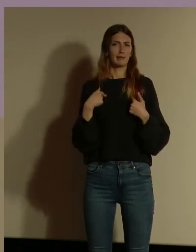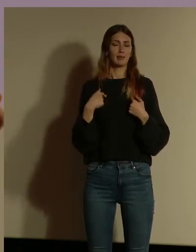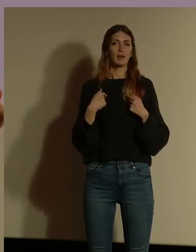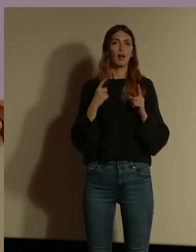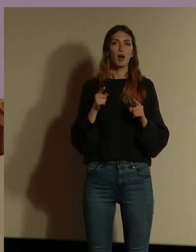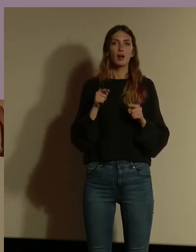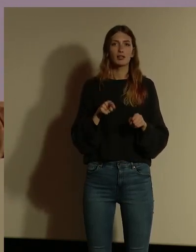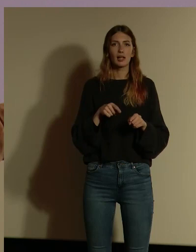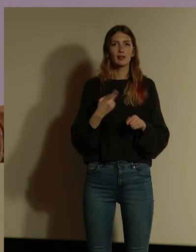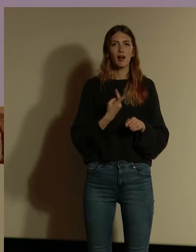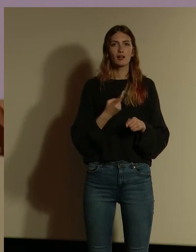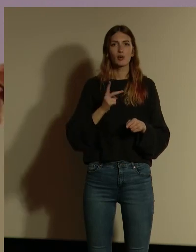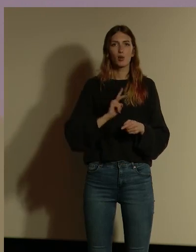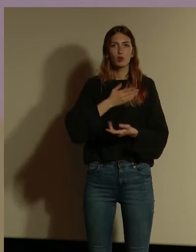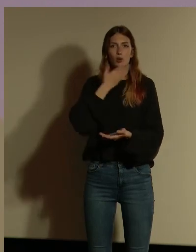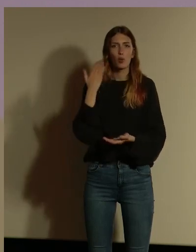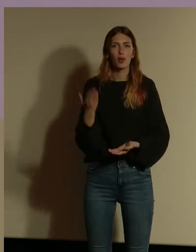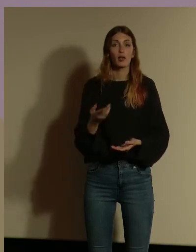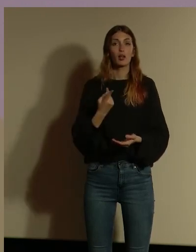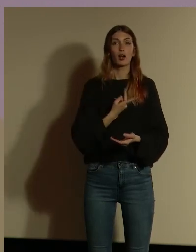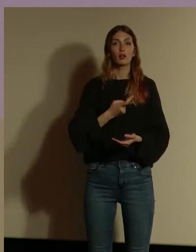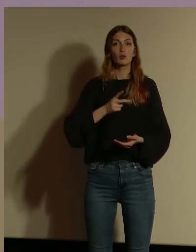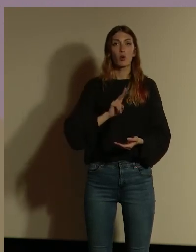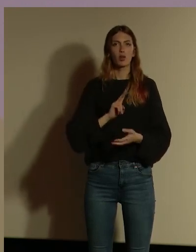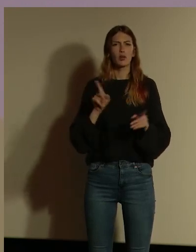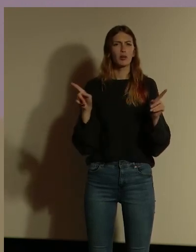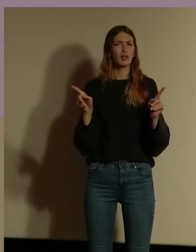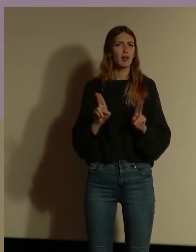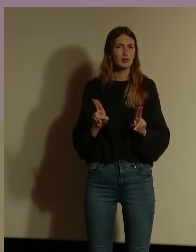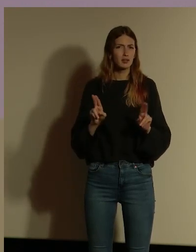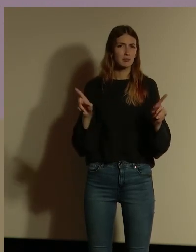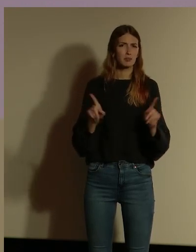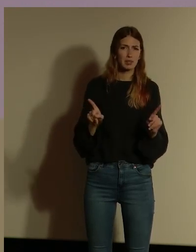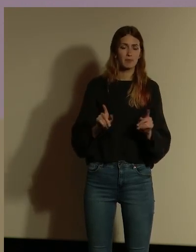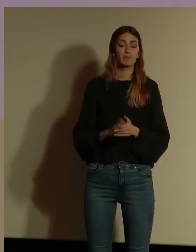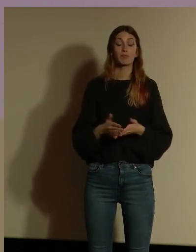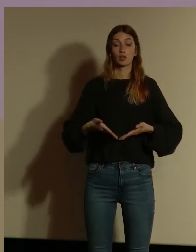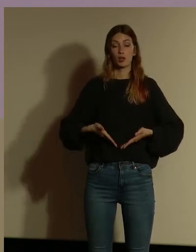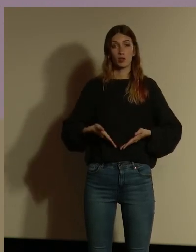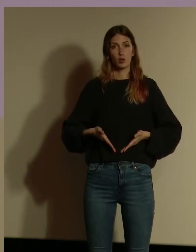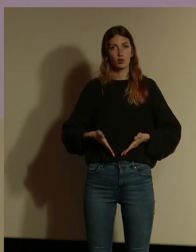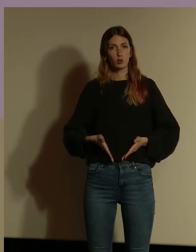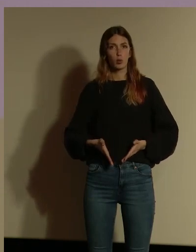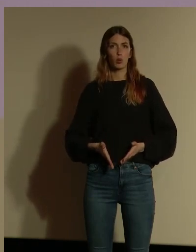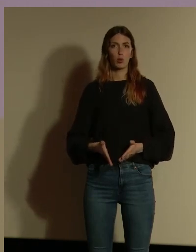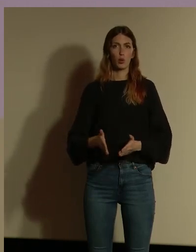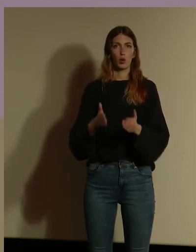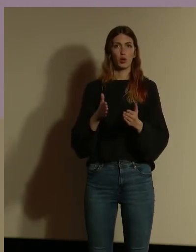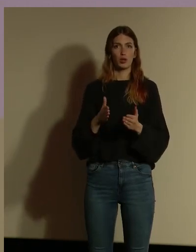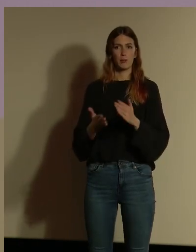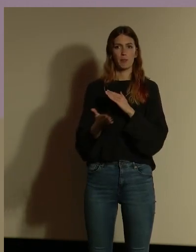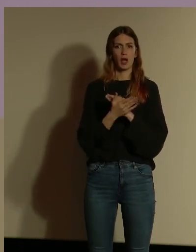ole transsoolisus. Transsoolisus on see, et kui mu sünnil määratud sugu on